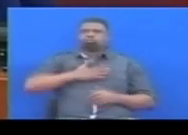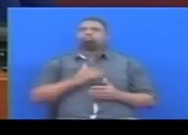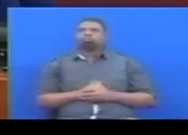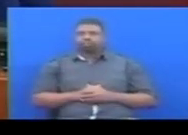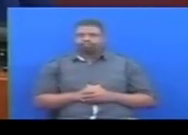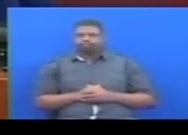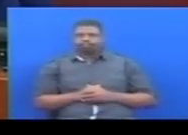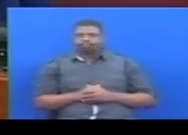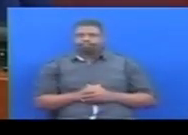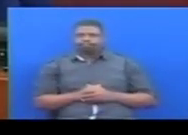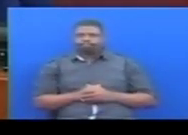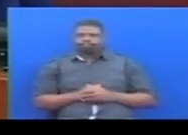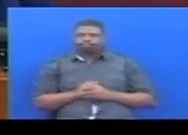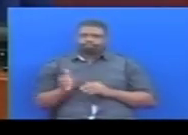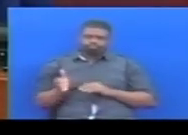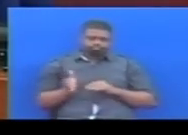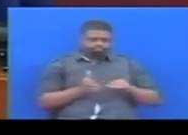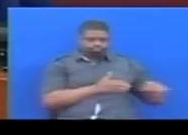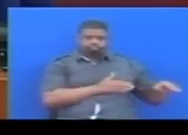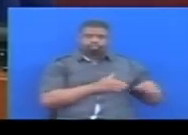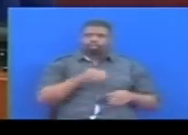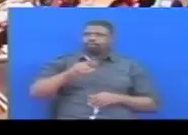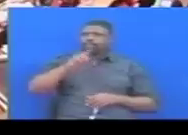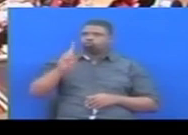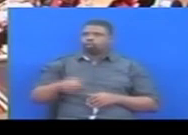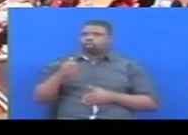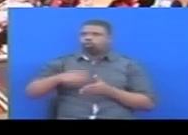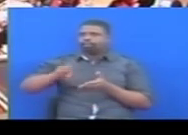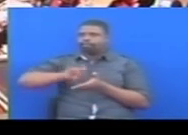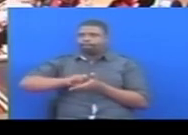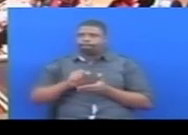Mheshimiwa Stanislaus Mabula, swali la nyongeza.